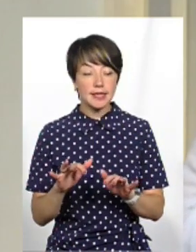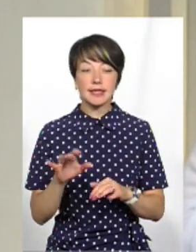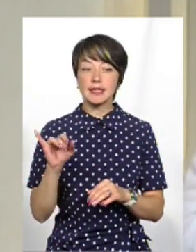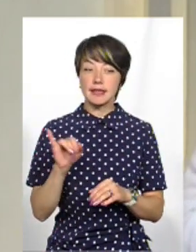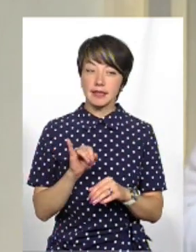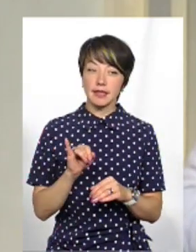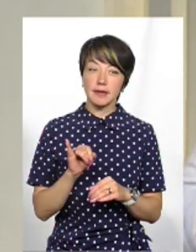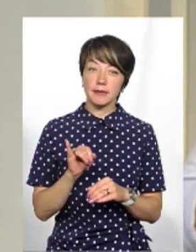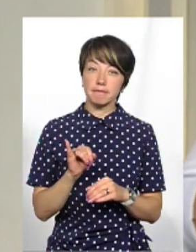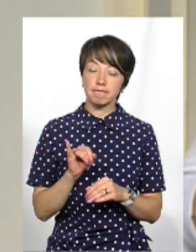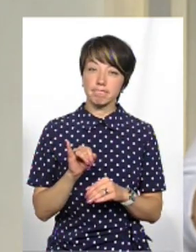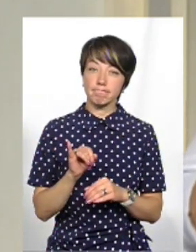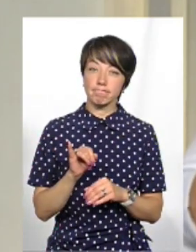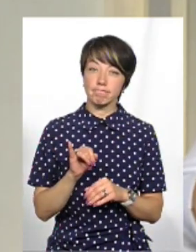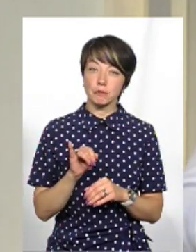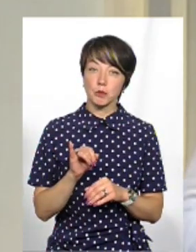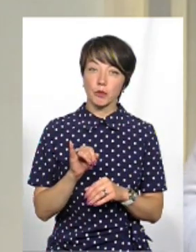Ну і тут